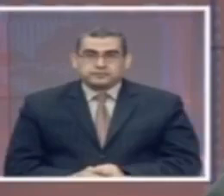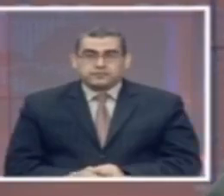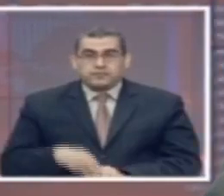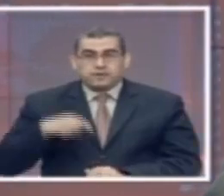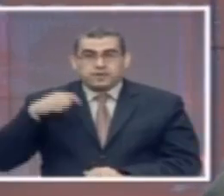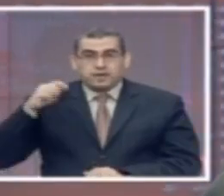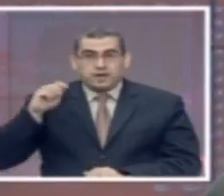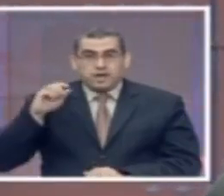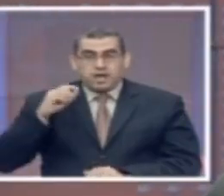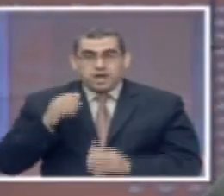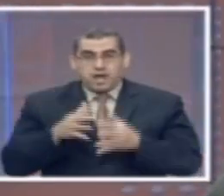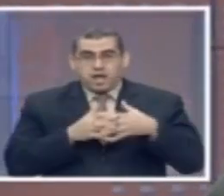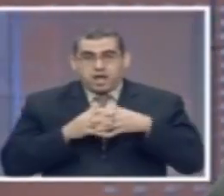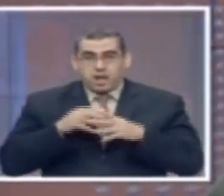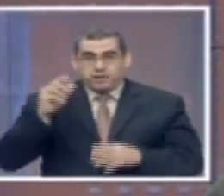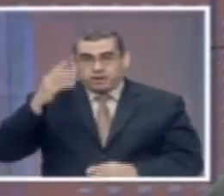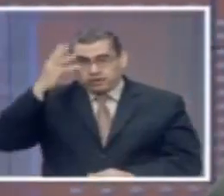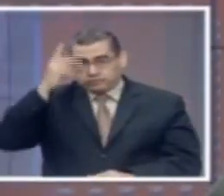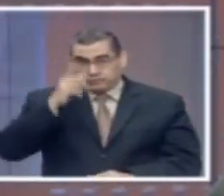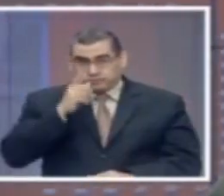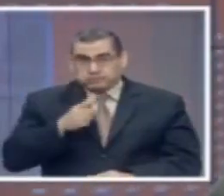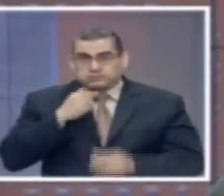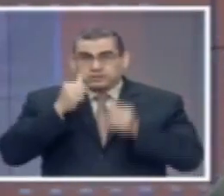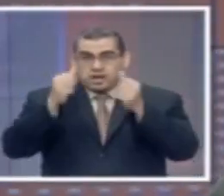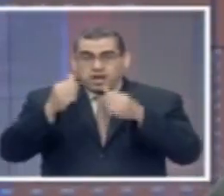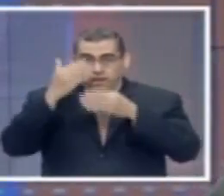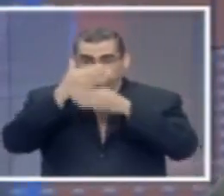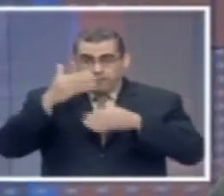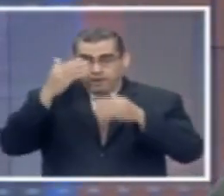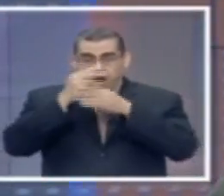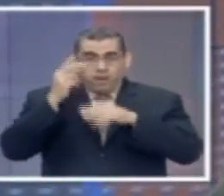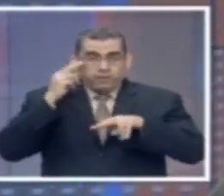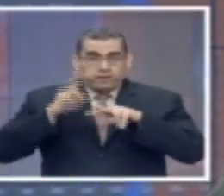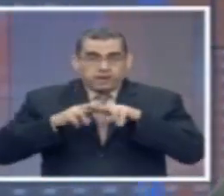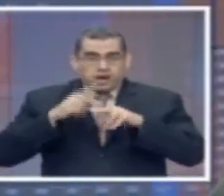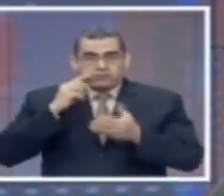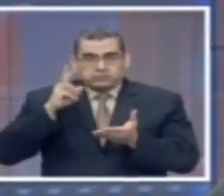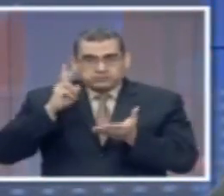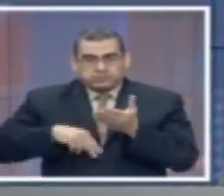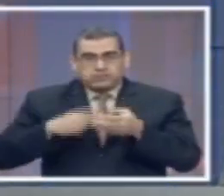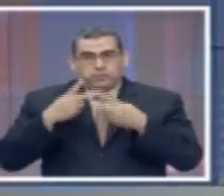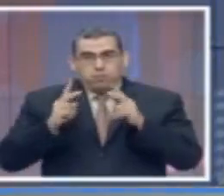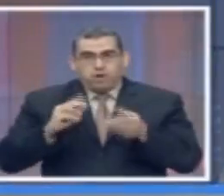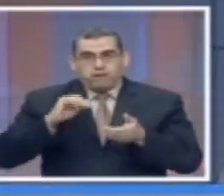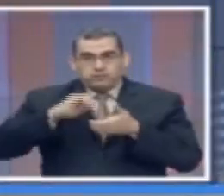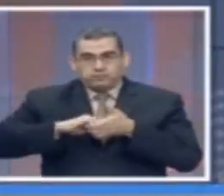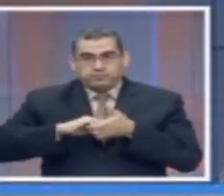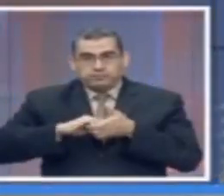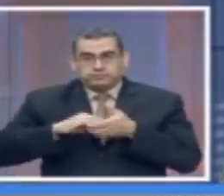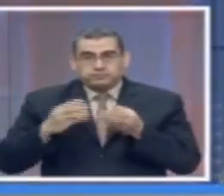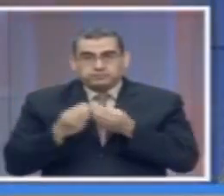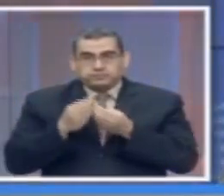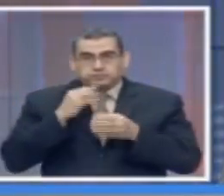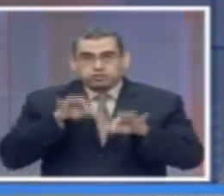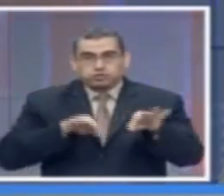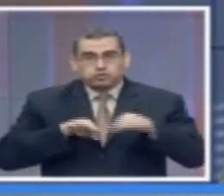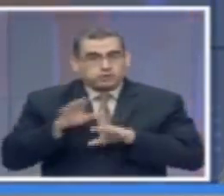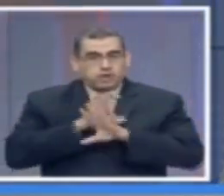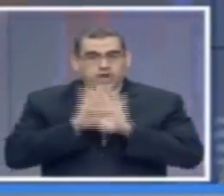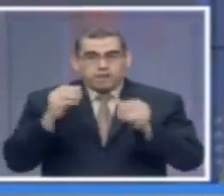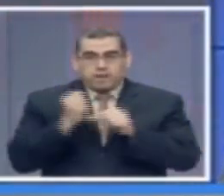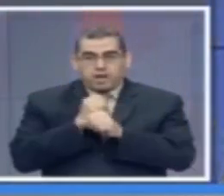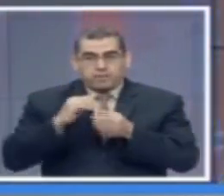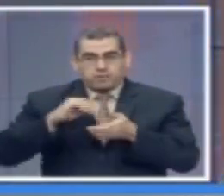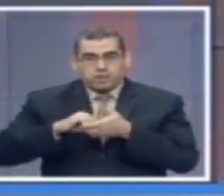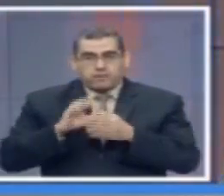كان الرئيس الأمريكي دونالد ترامب قد أعلن أن المغرب وإسرائيل تعهدا بإقامة علاقات دبلوماسية كاملة في